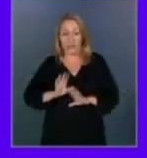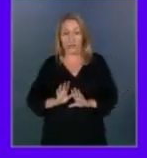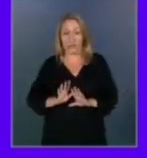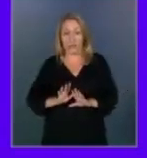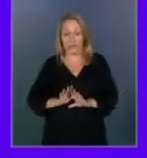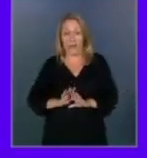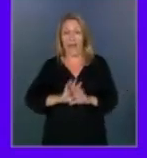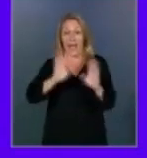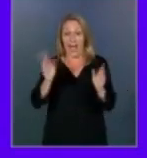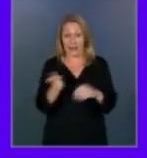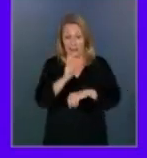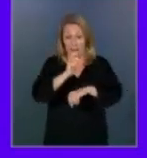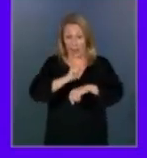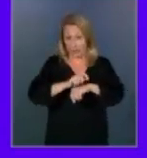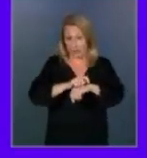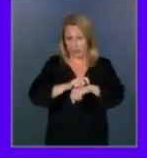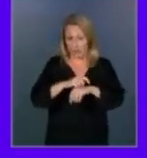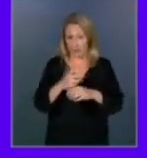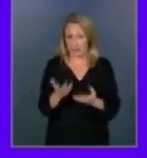Όταν αυτή τη στιγμή,